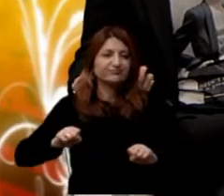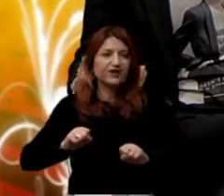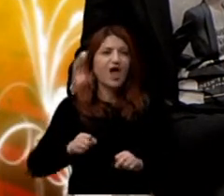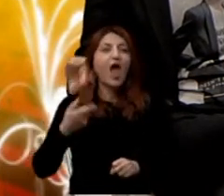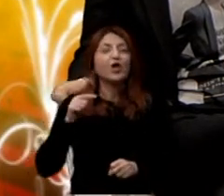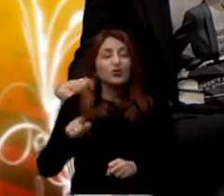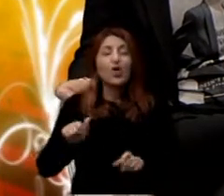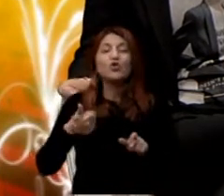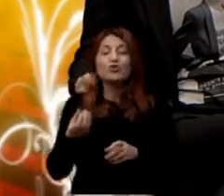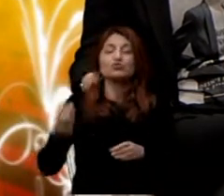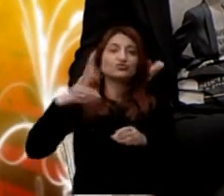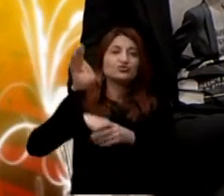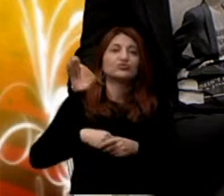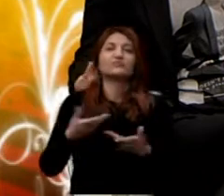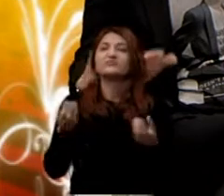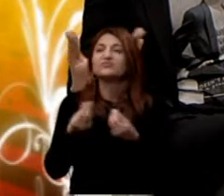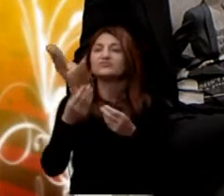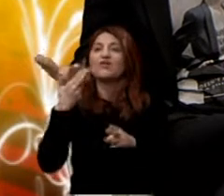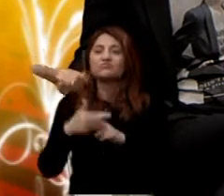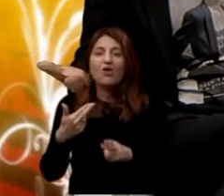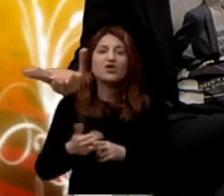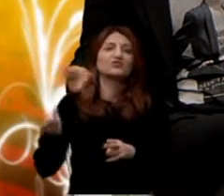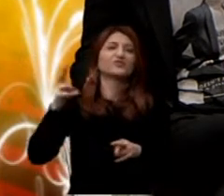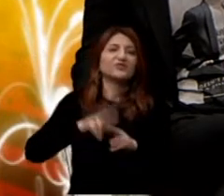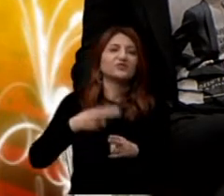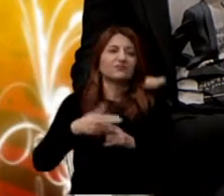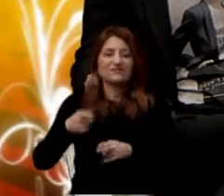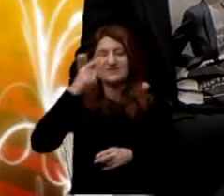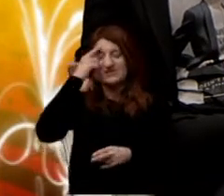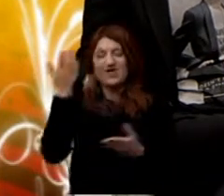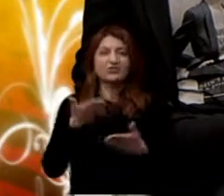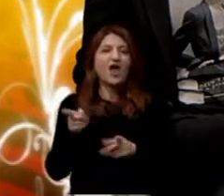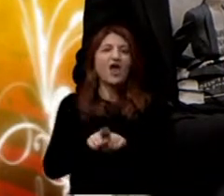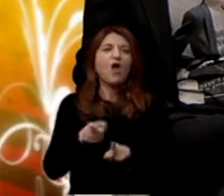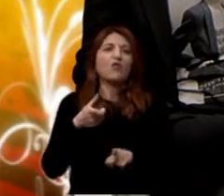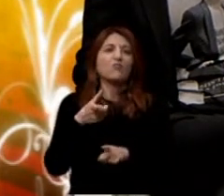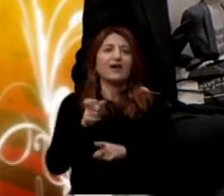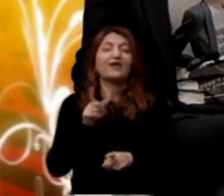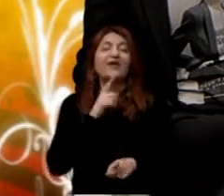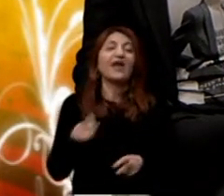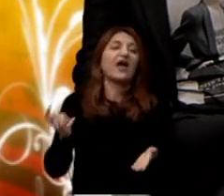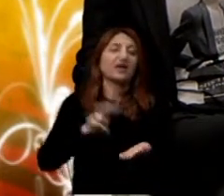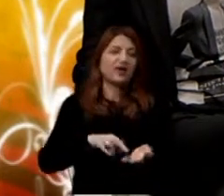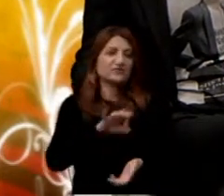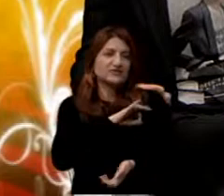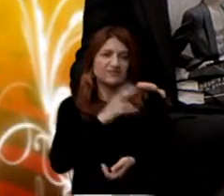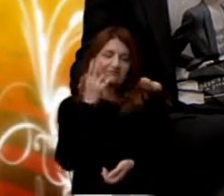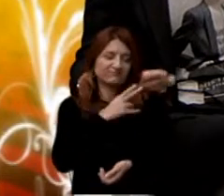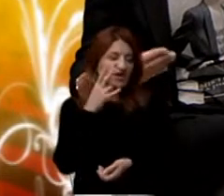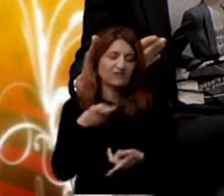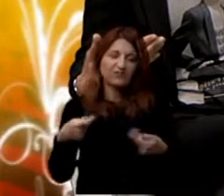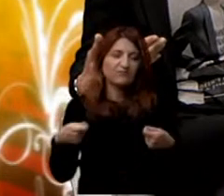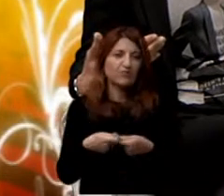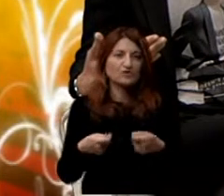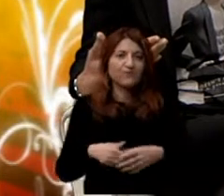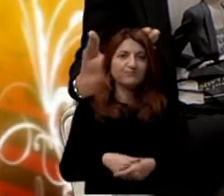što nosi sa sobom dodatna opterećenja, bolesti, znamo koji su nam zapravo ubojice. I preranu smrt. I naravno, to je ono što